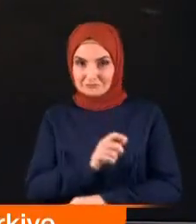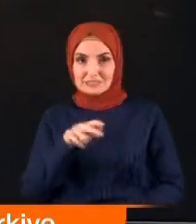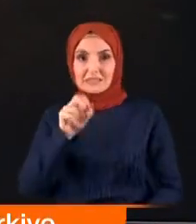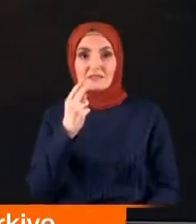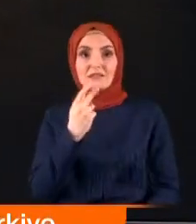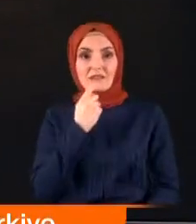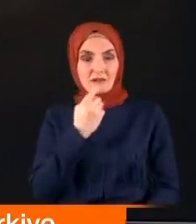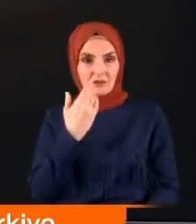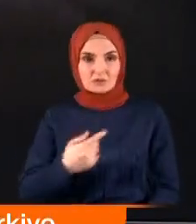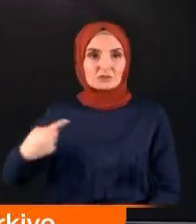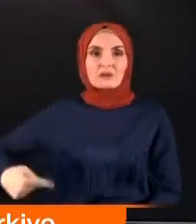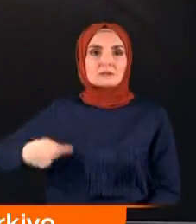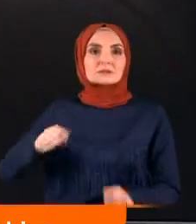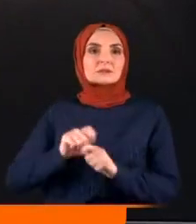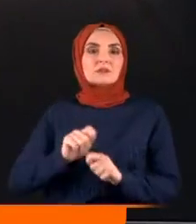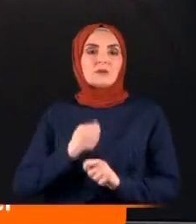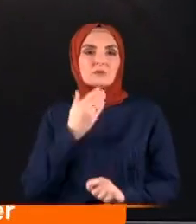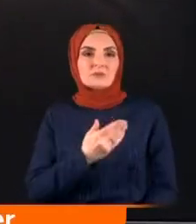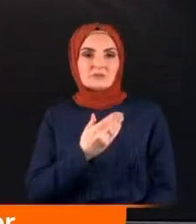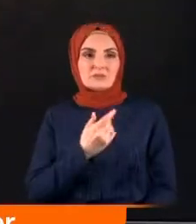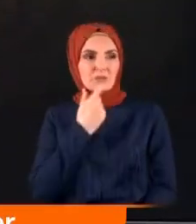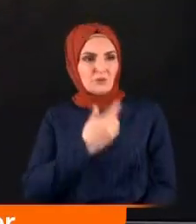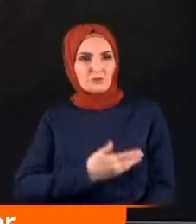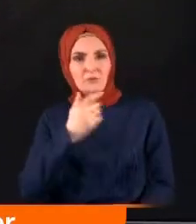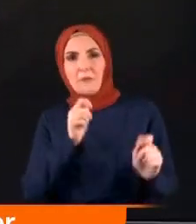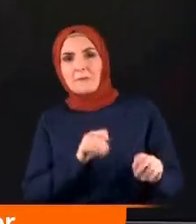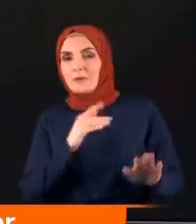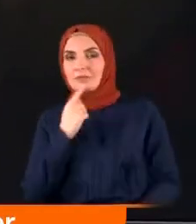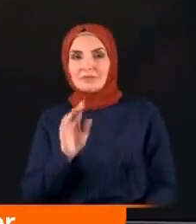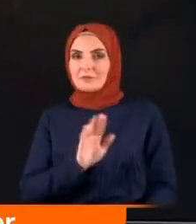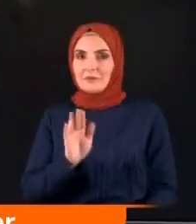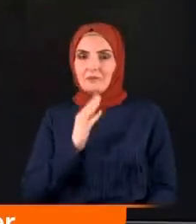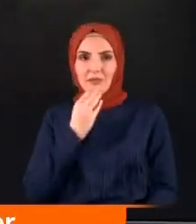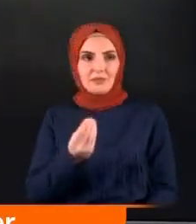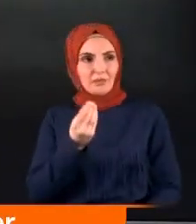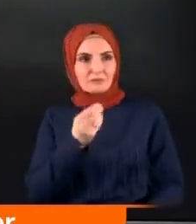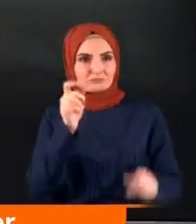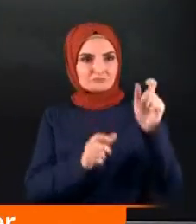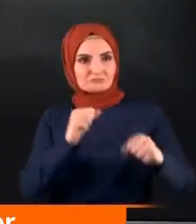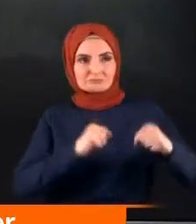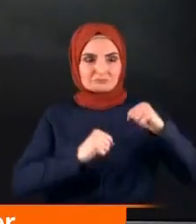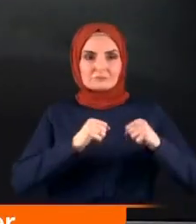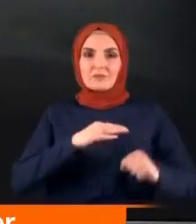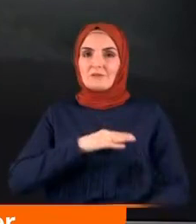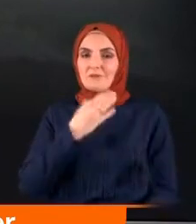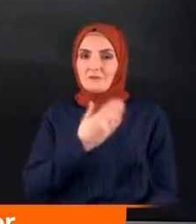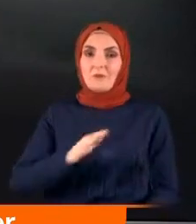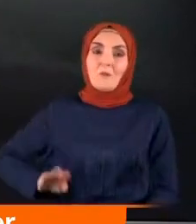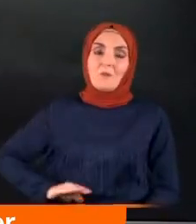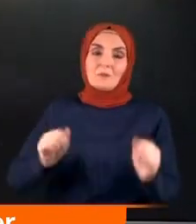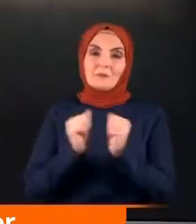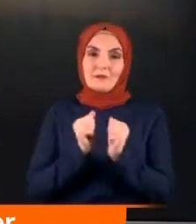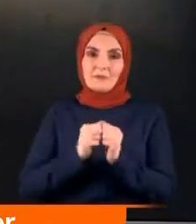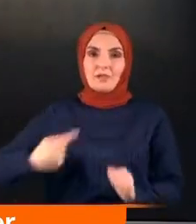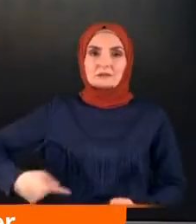bir lastik tamircisi. Yaşına aldanmayın, gençlere taş çıkartıyor maşallah. Oğluyla birlikte lastik tamiri işlerine devam eden